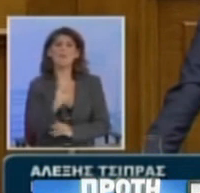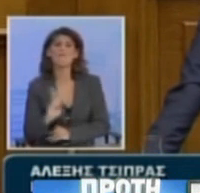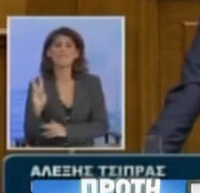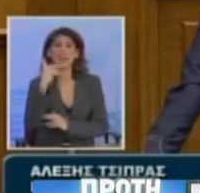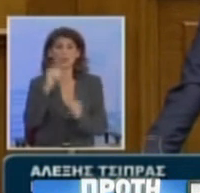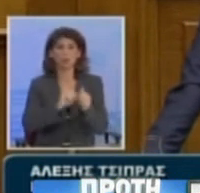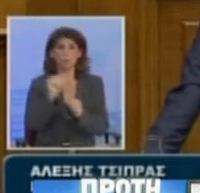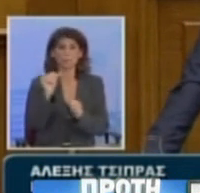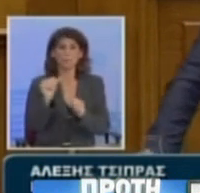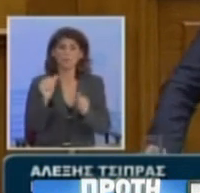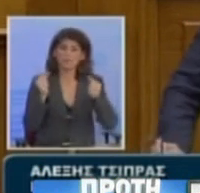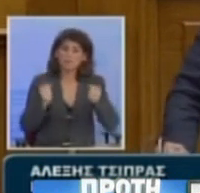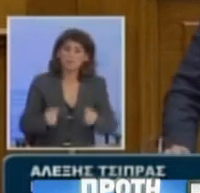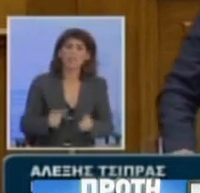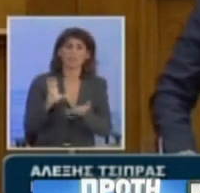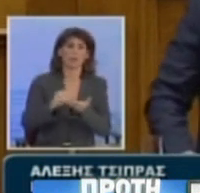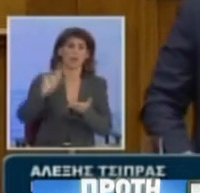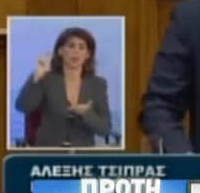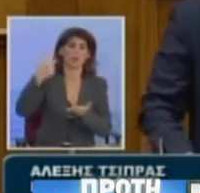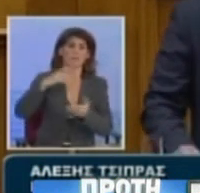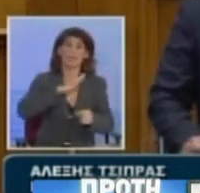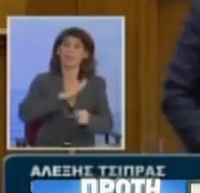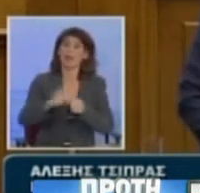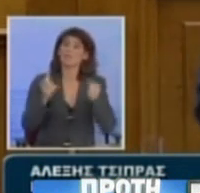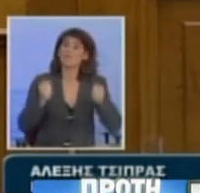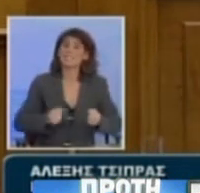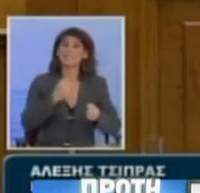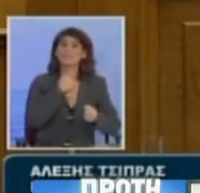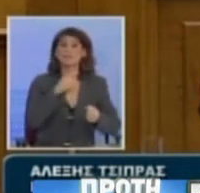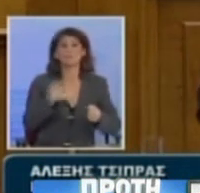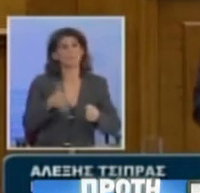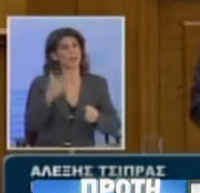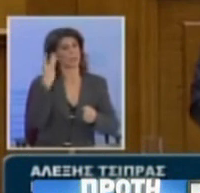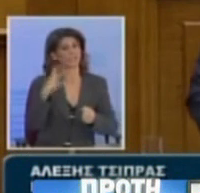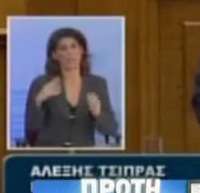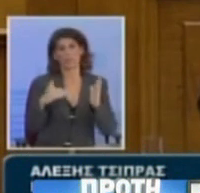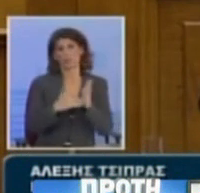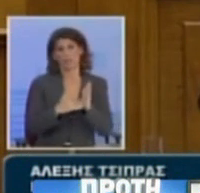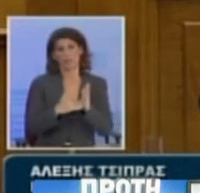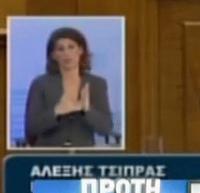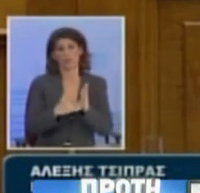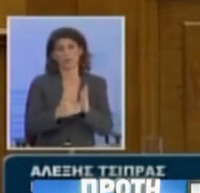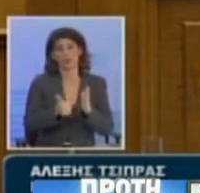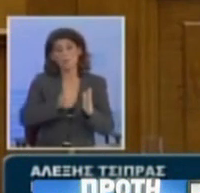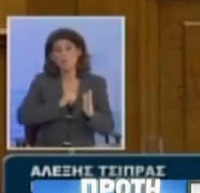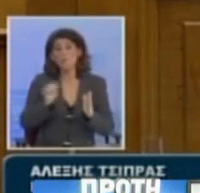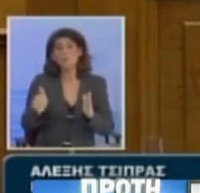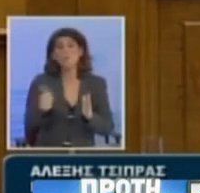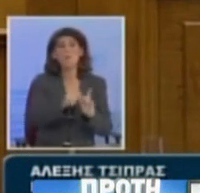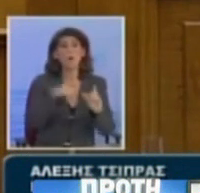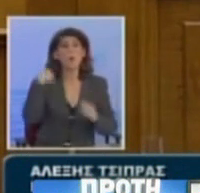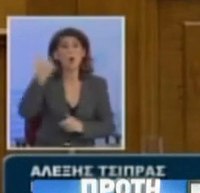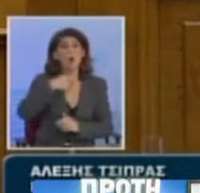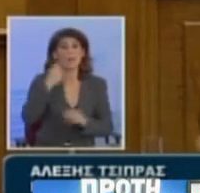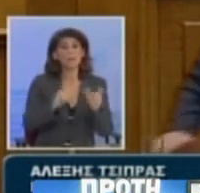και του κατευνασμού των ισχυρών και σημείωσε ότι ποτέ άλλοτε η χώρα δεν είχε βρεθεί σε τέτοια κατάσταση και ότι το μνημόνιο ήταν μια